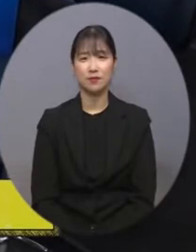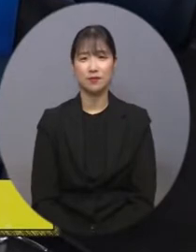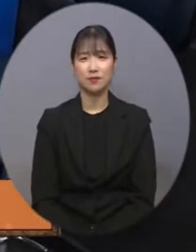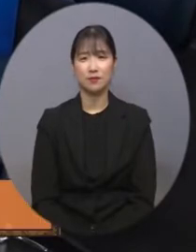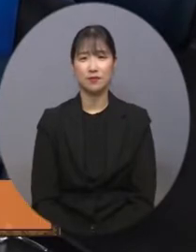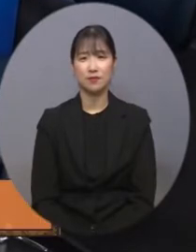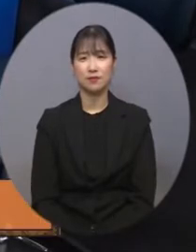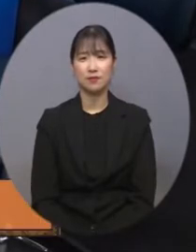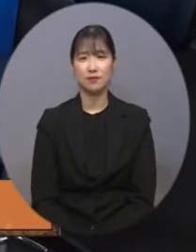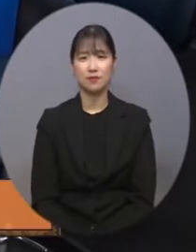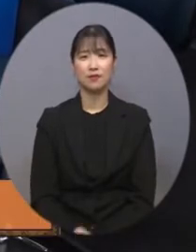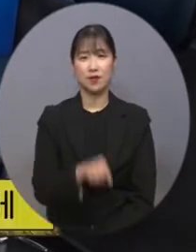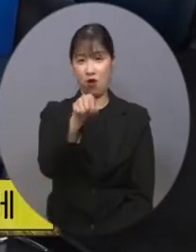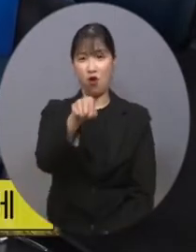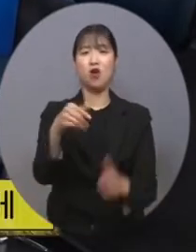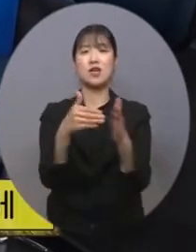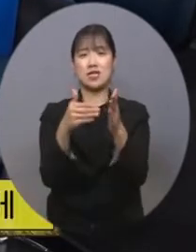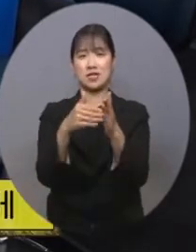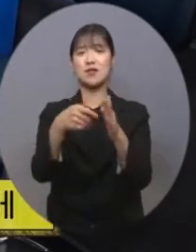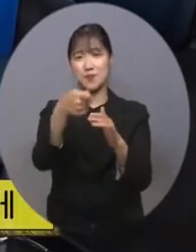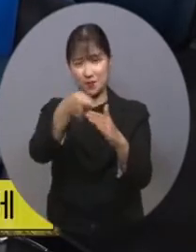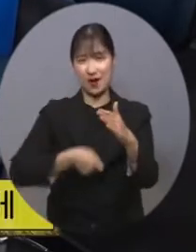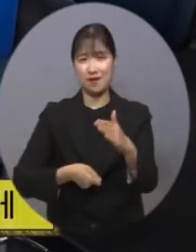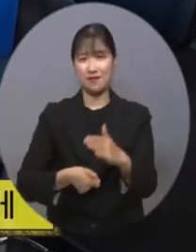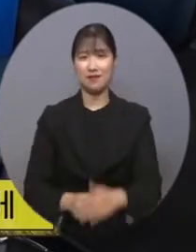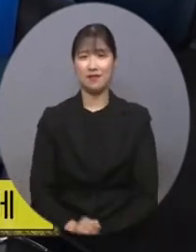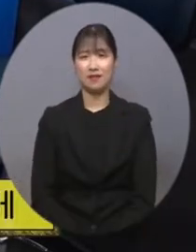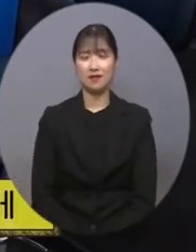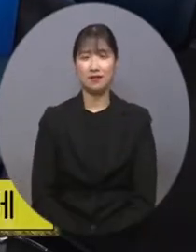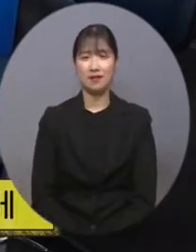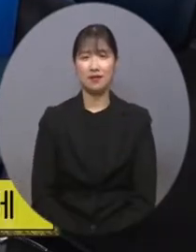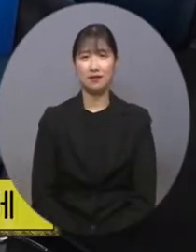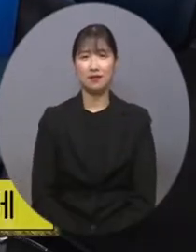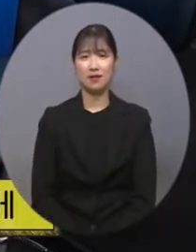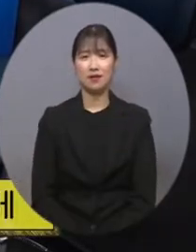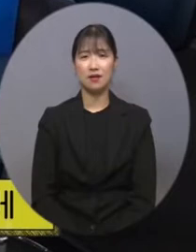이렇게 하고, 여기서 끊을게요.